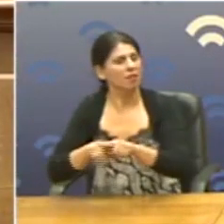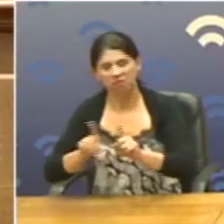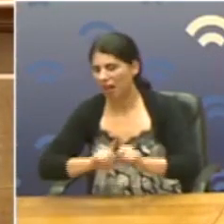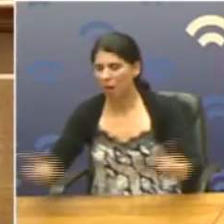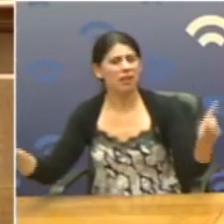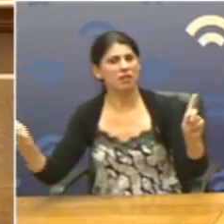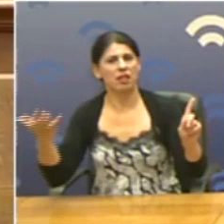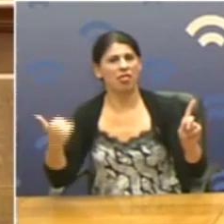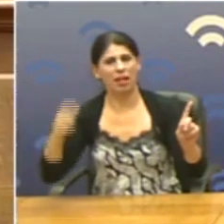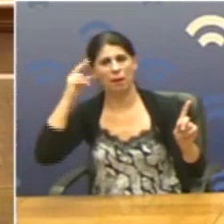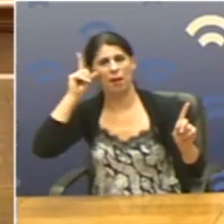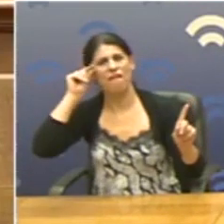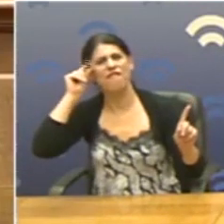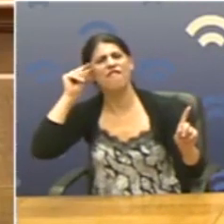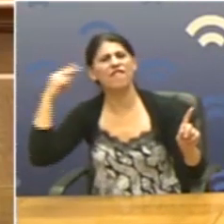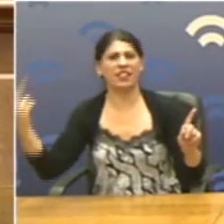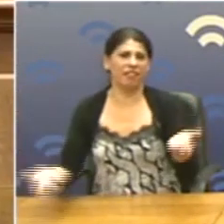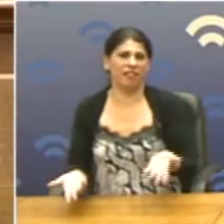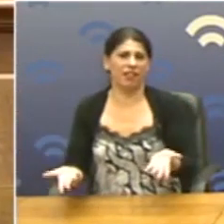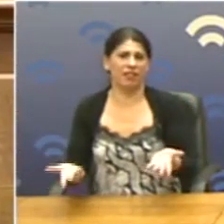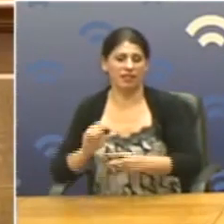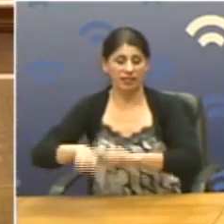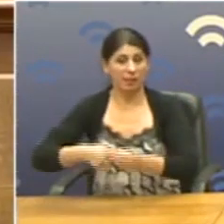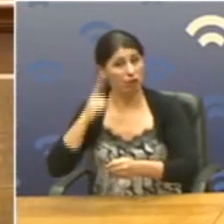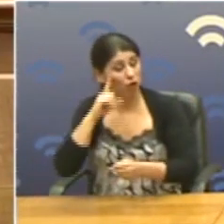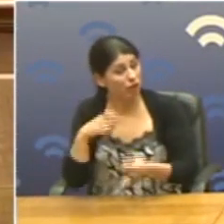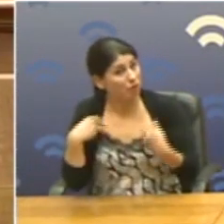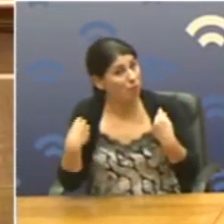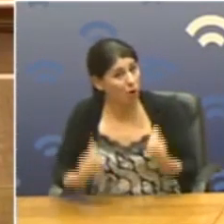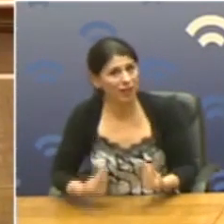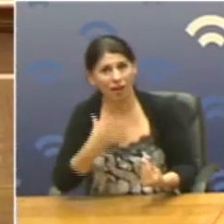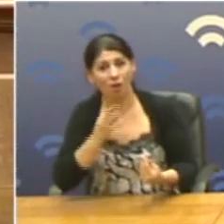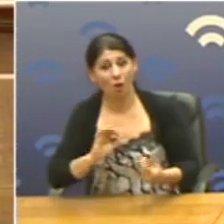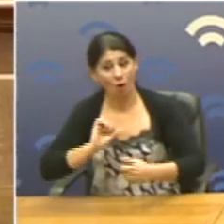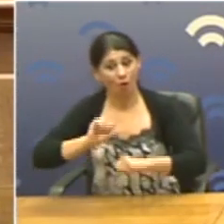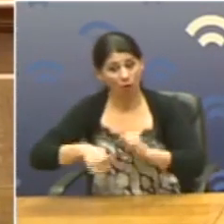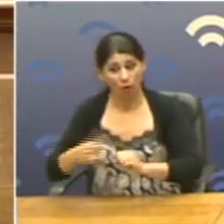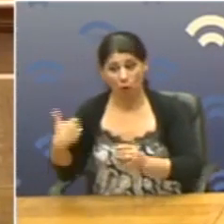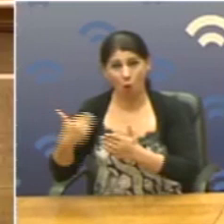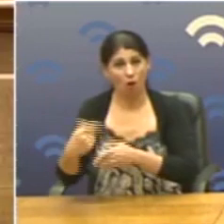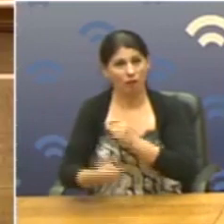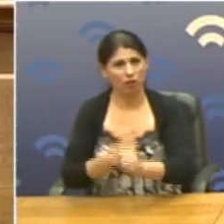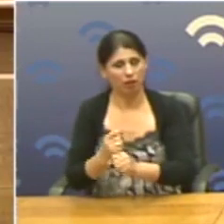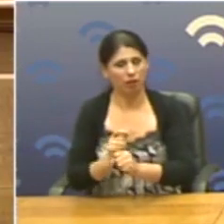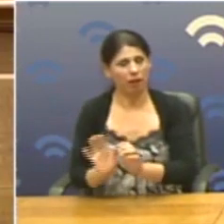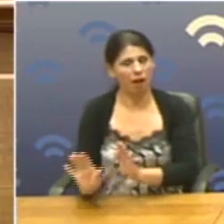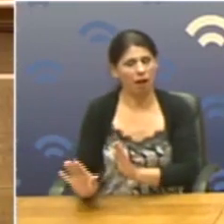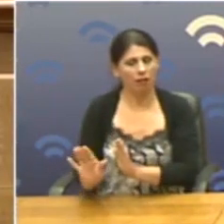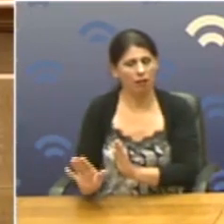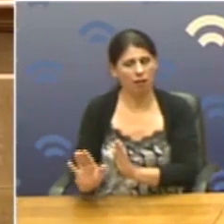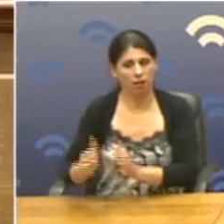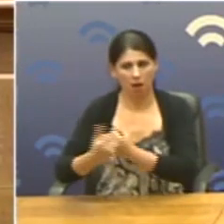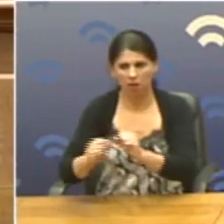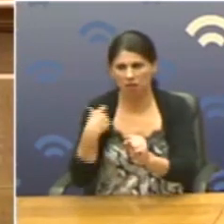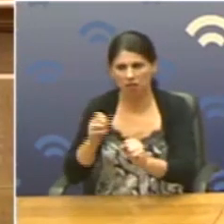το ξέρετε πολύ καλά αυτό, γιατί όλα αυτά τα χρόνια δρούσαν είτε με την ανοχή, είτε ακόμα